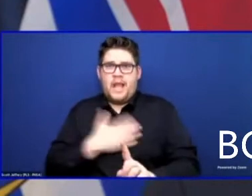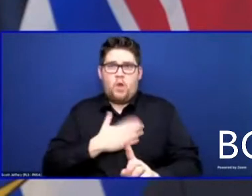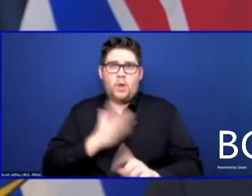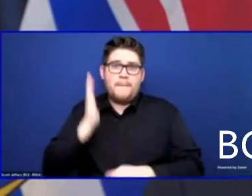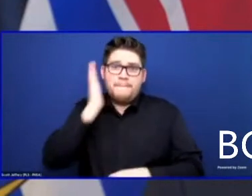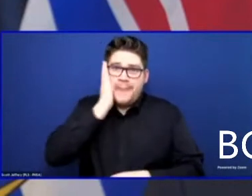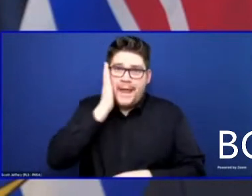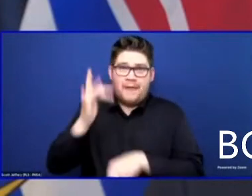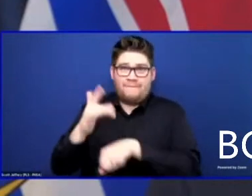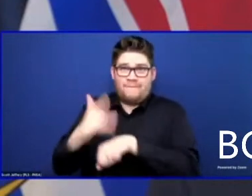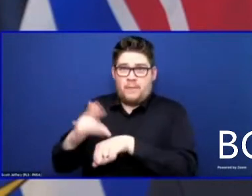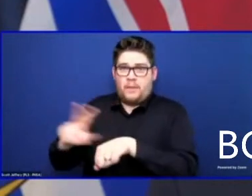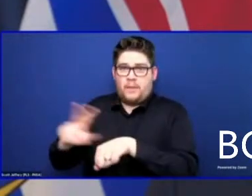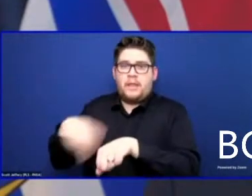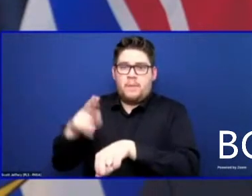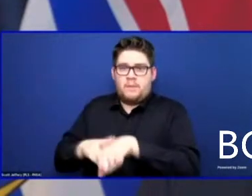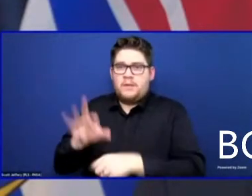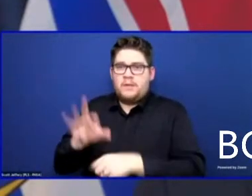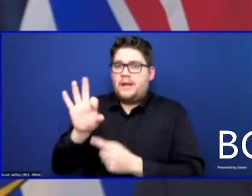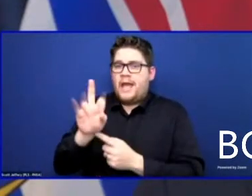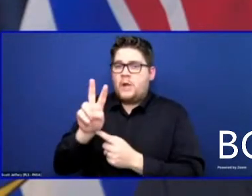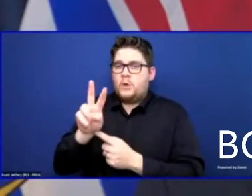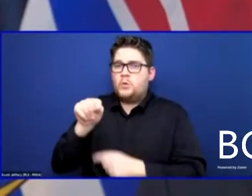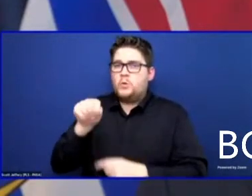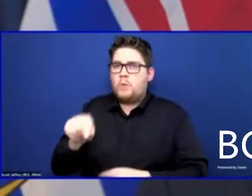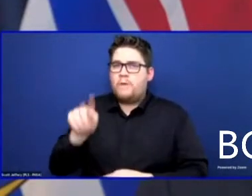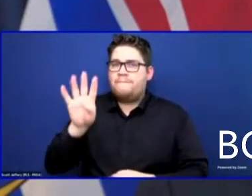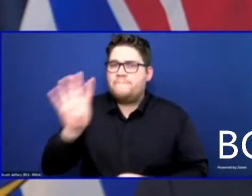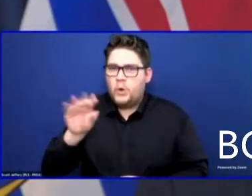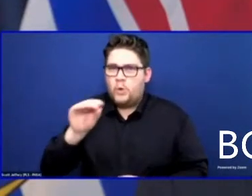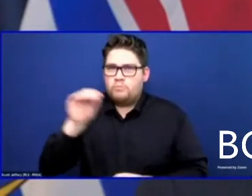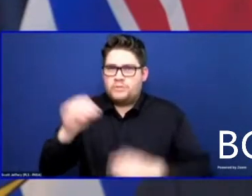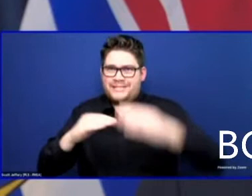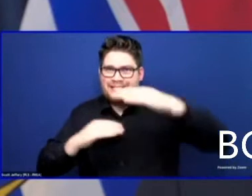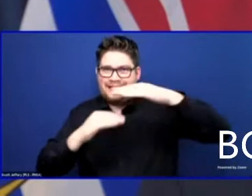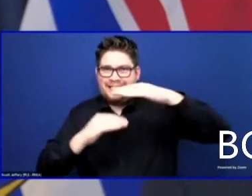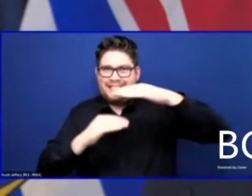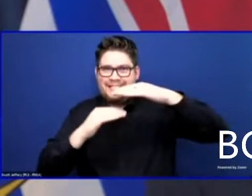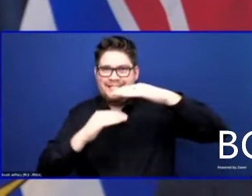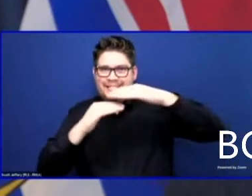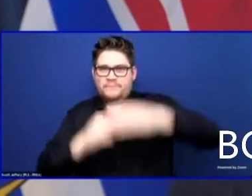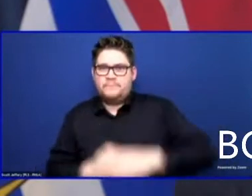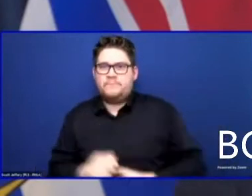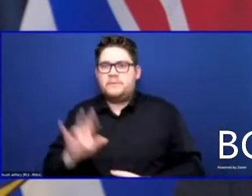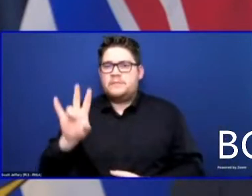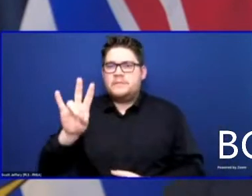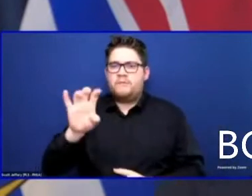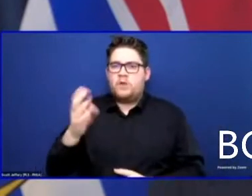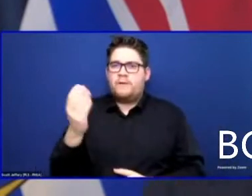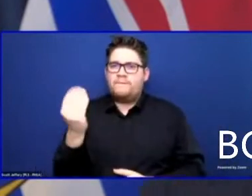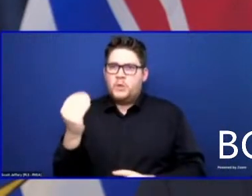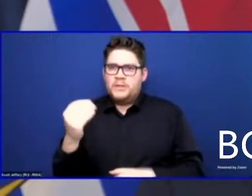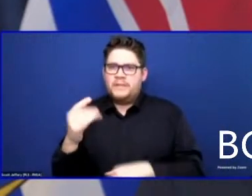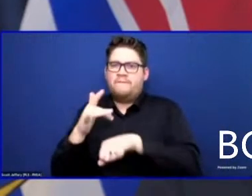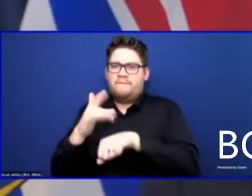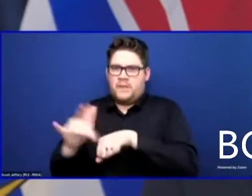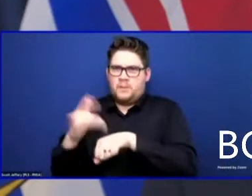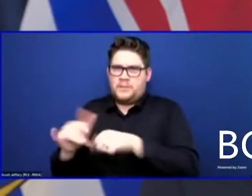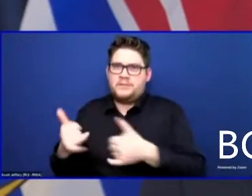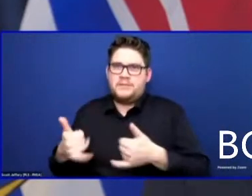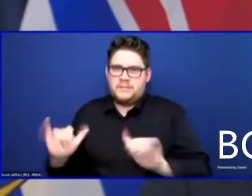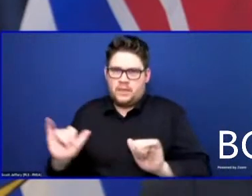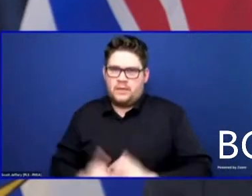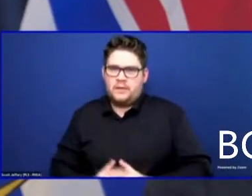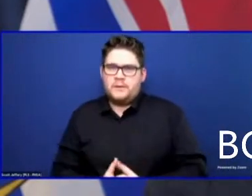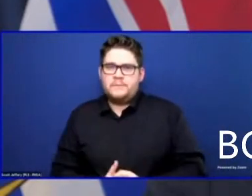92.4% across the system, meaning 714 vacant base beds of our total beds, which includes 这个很厉害，92.4%